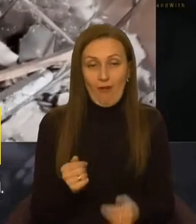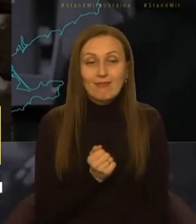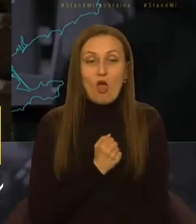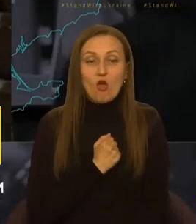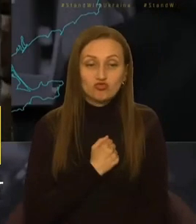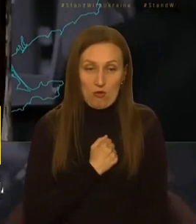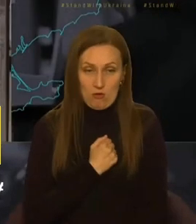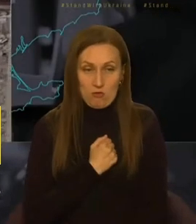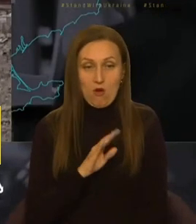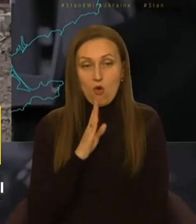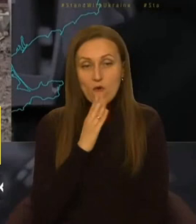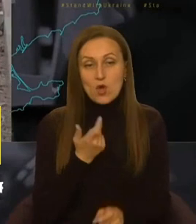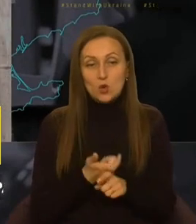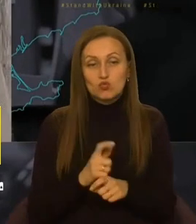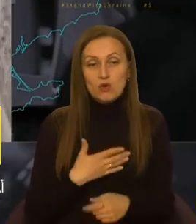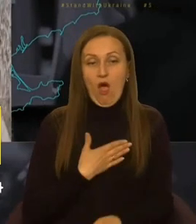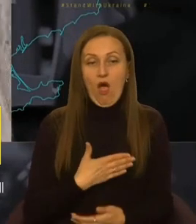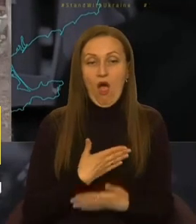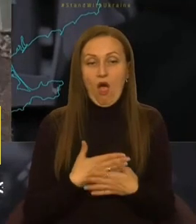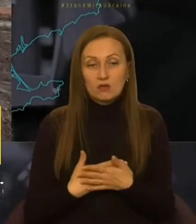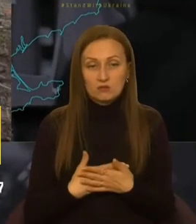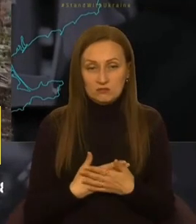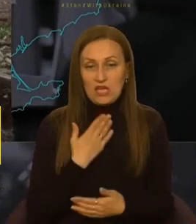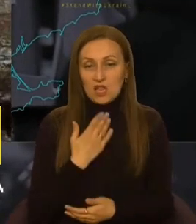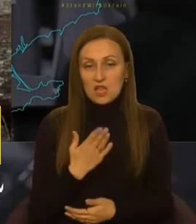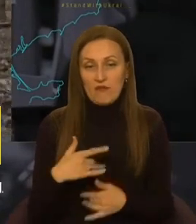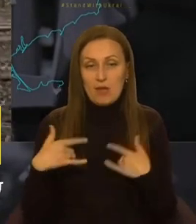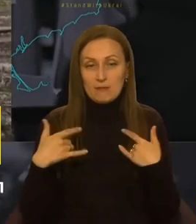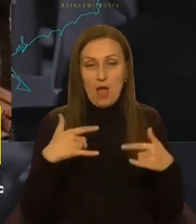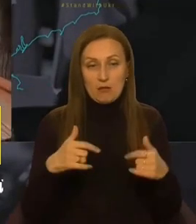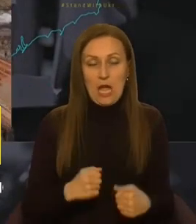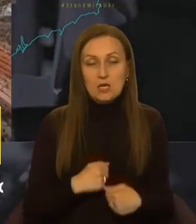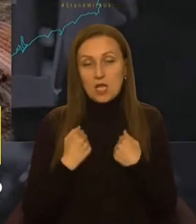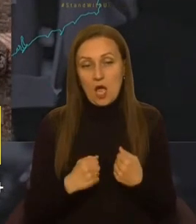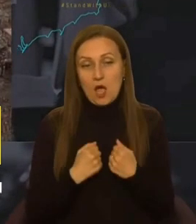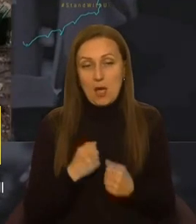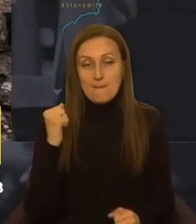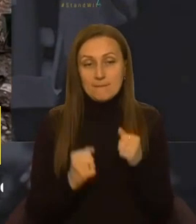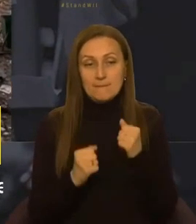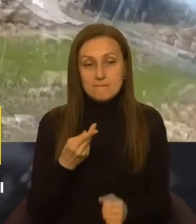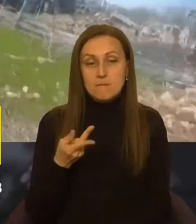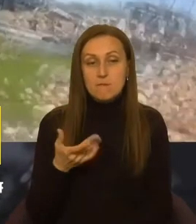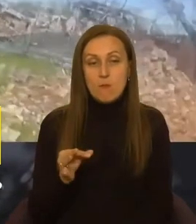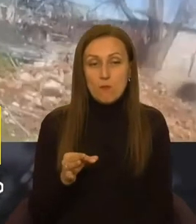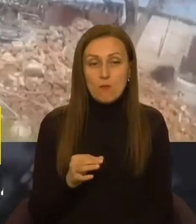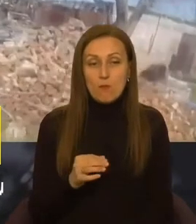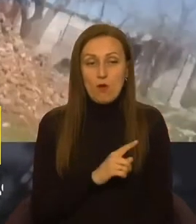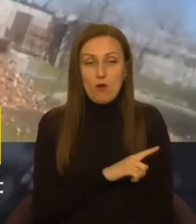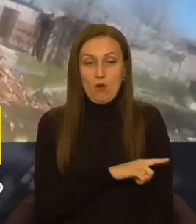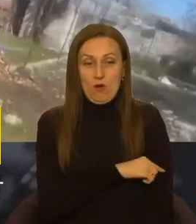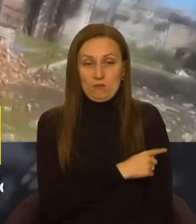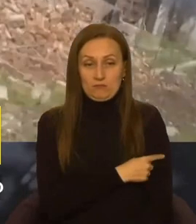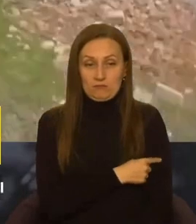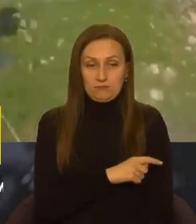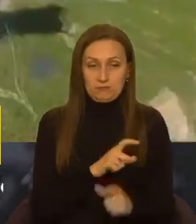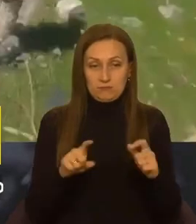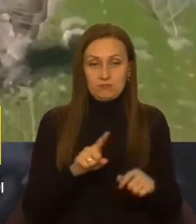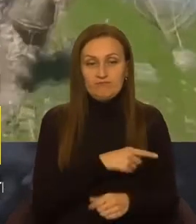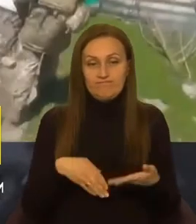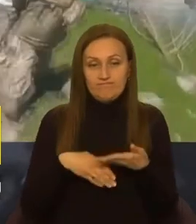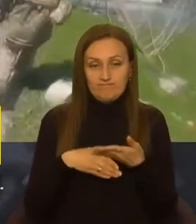жаль, ворог дуже активно завдяки безпілотникам намагається бити по лікарях, по